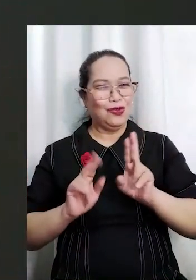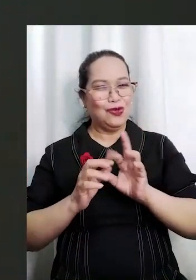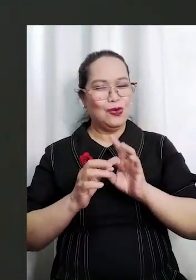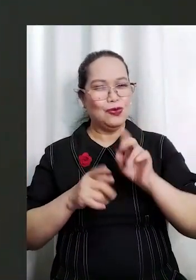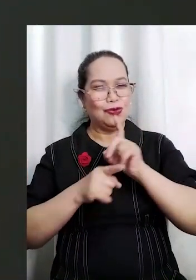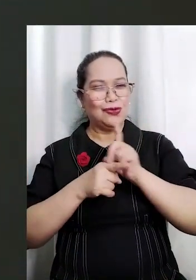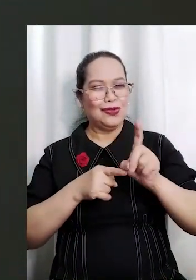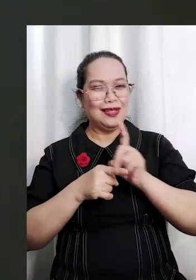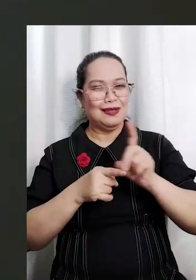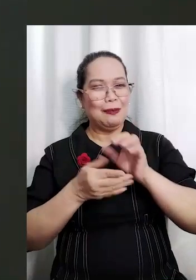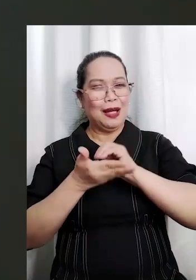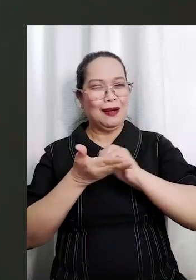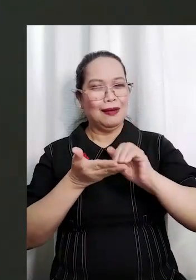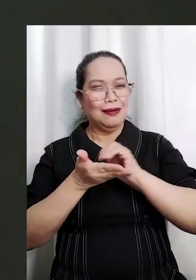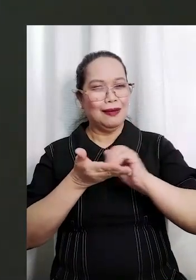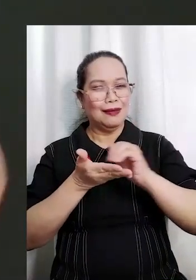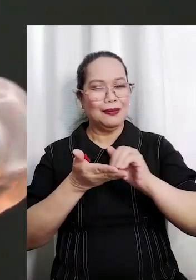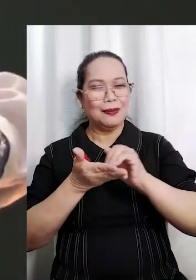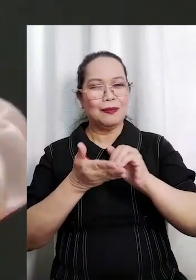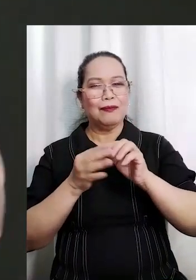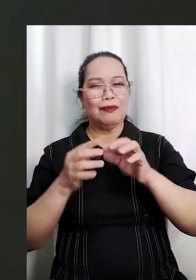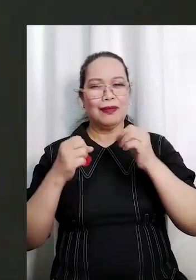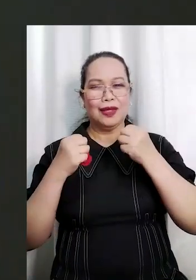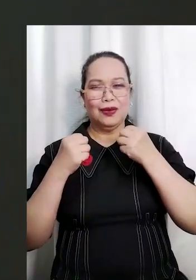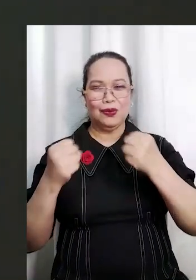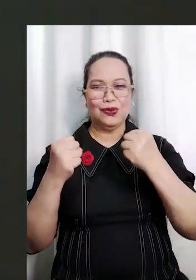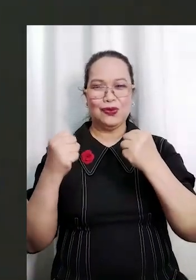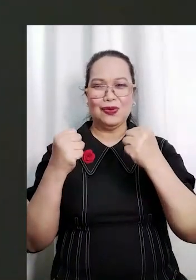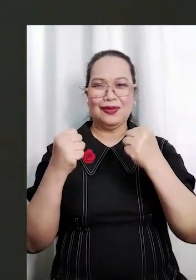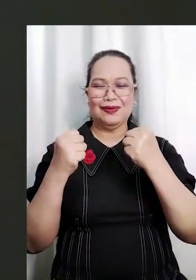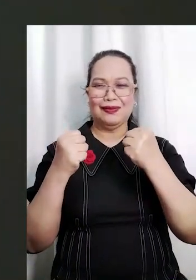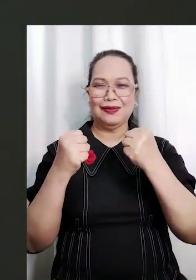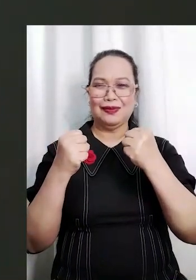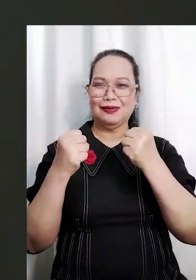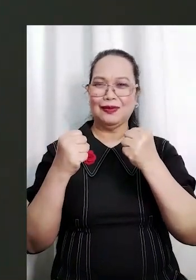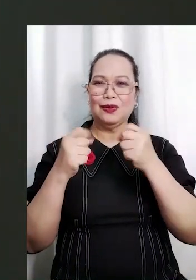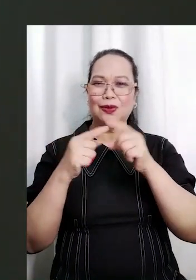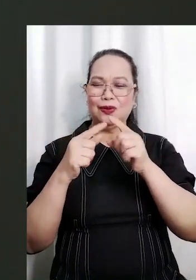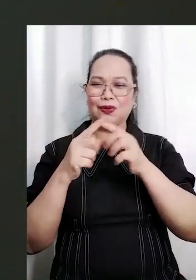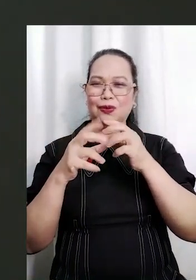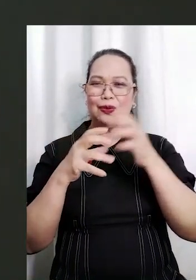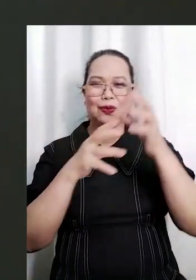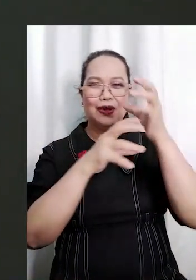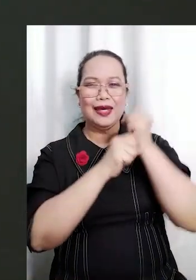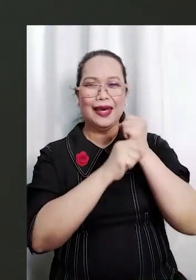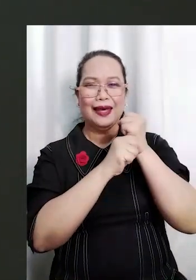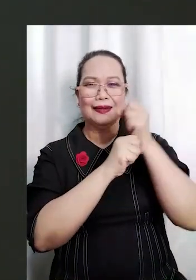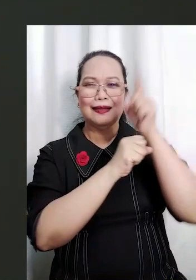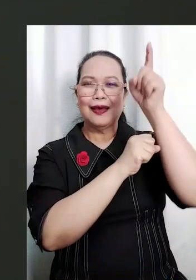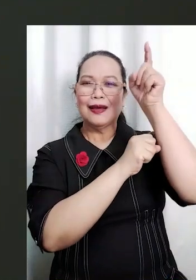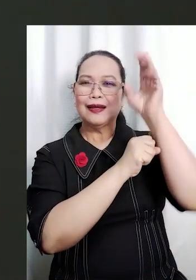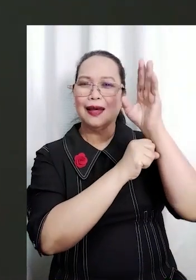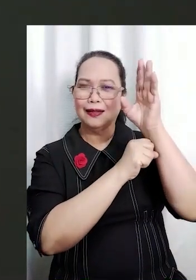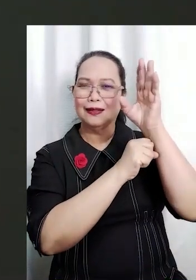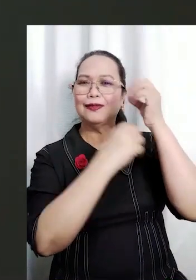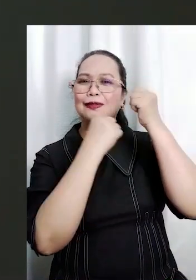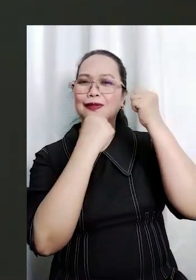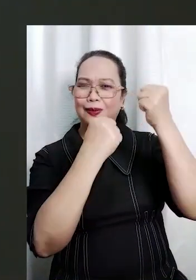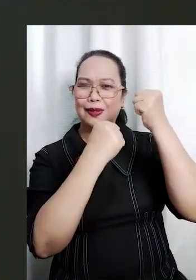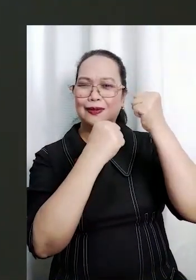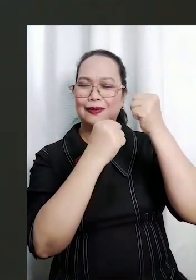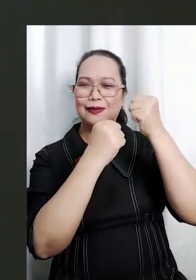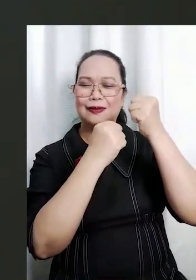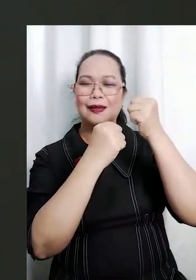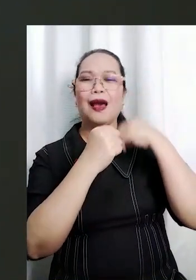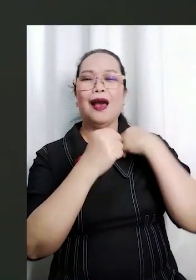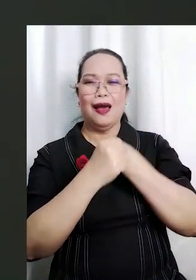this spiritual discipline to strengthen us, to draw strength rather from the Father